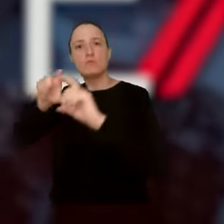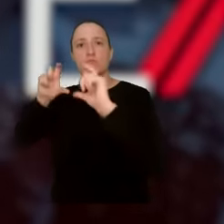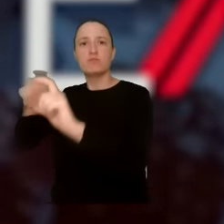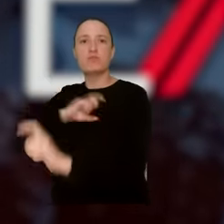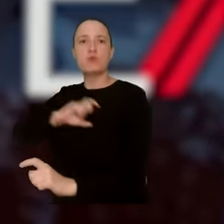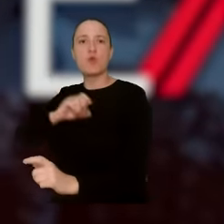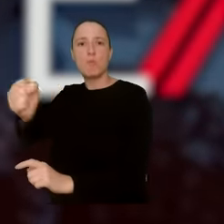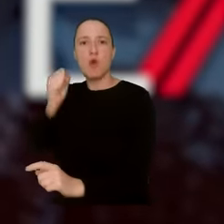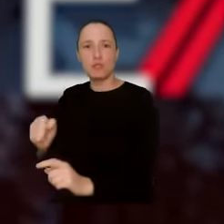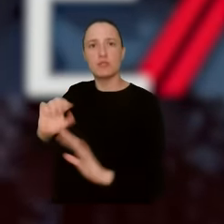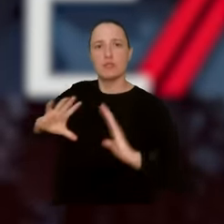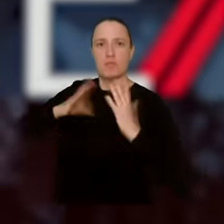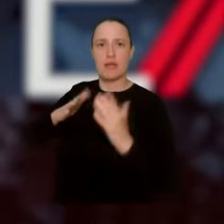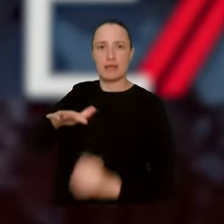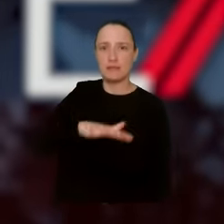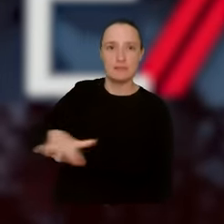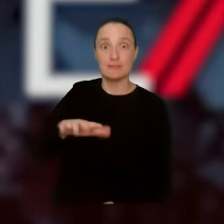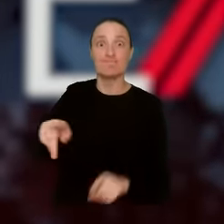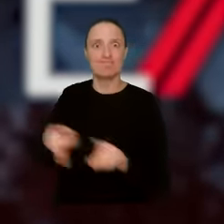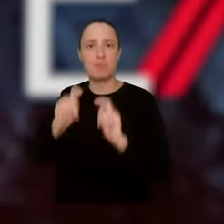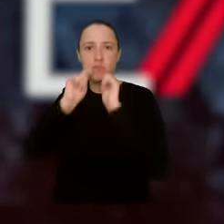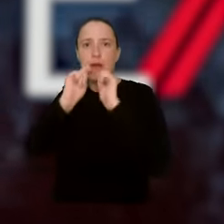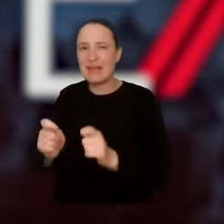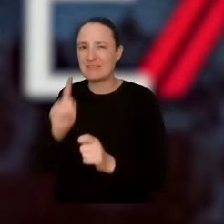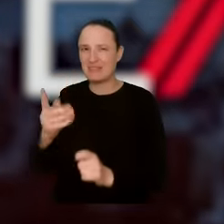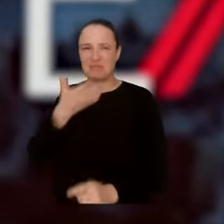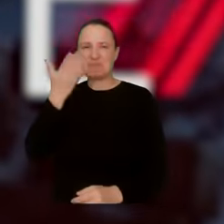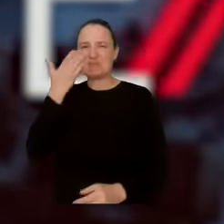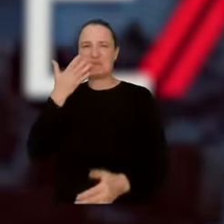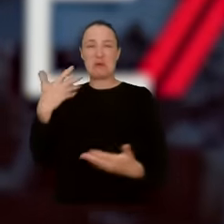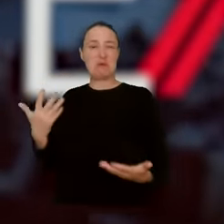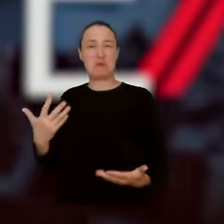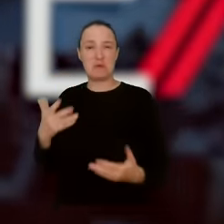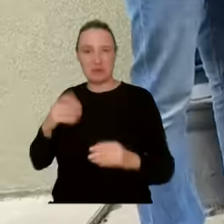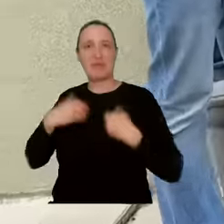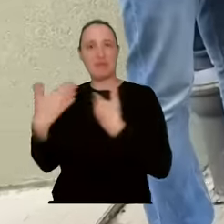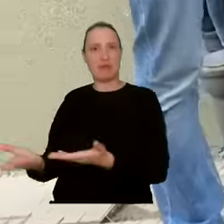Protestujący postawili na prezenty zapachowe, jakie wręczają politykom, którzy poparli Zielony Ład.